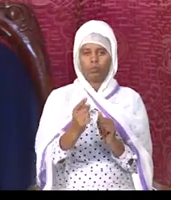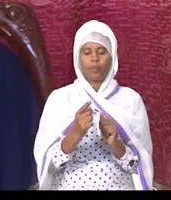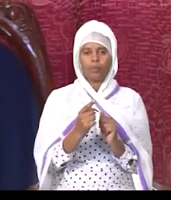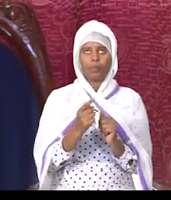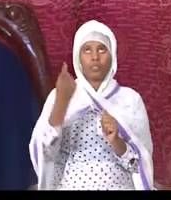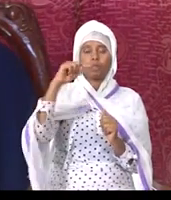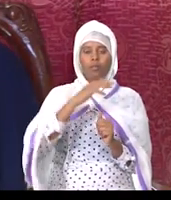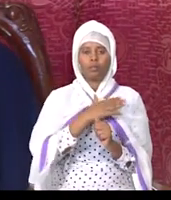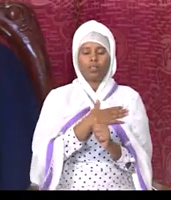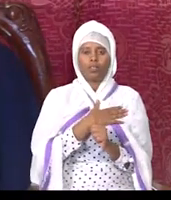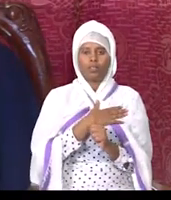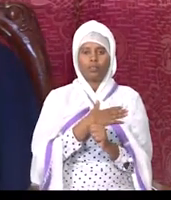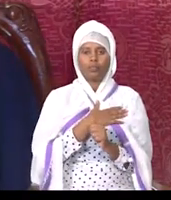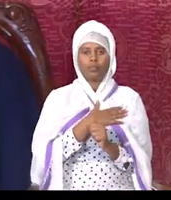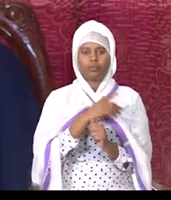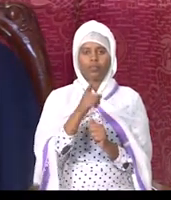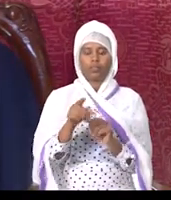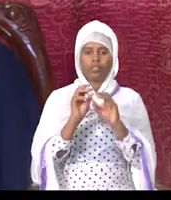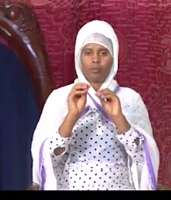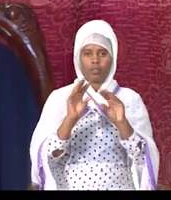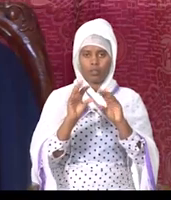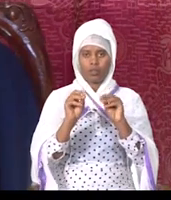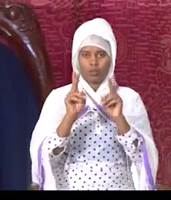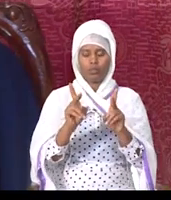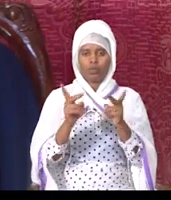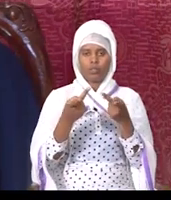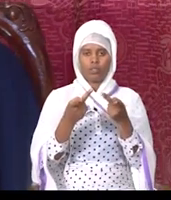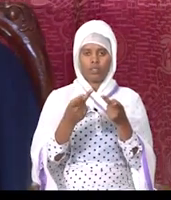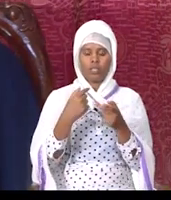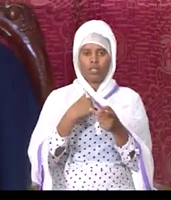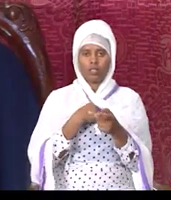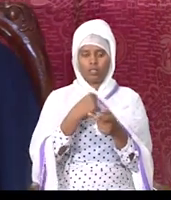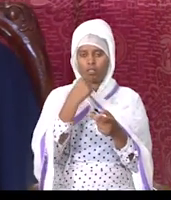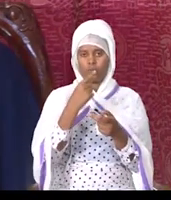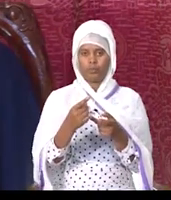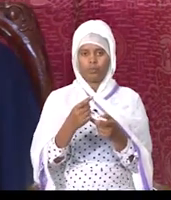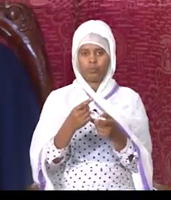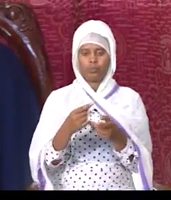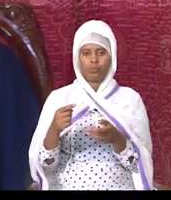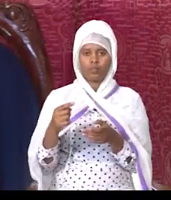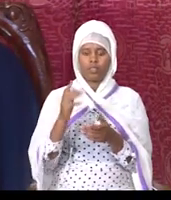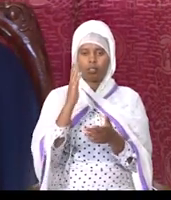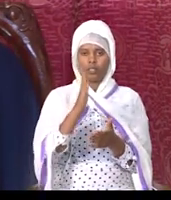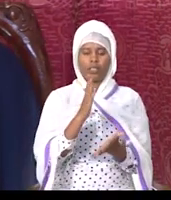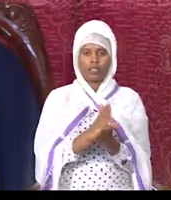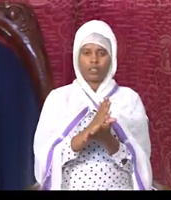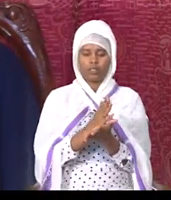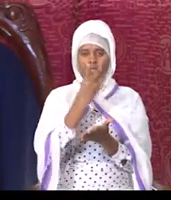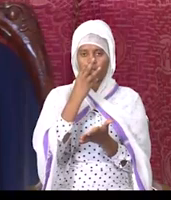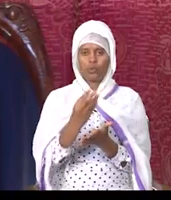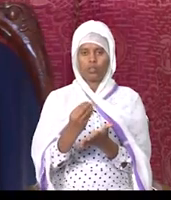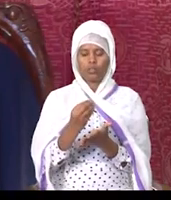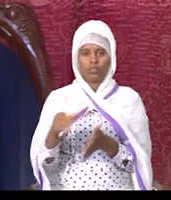ኢኹም ብምባል ክርስቶስ ኣምላኽና ነዚ ምሂሩ ማለት እዩ ከምኡ ድማ ኣነ ኢሉ ማለት እዩ ናይ